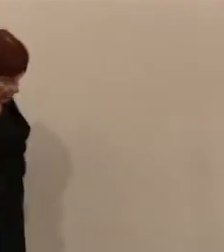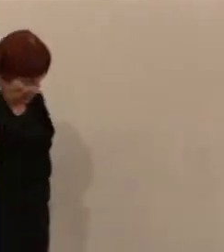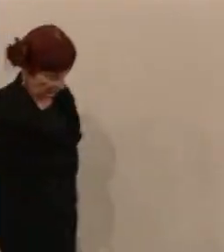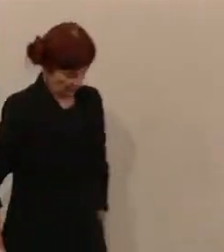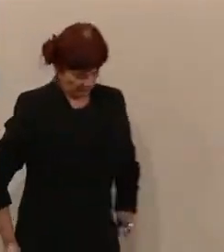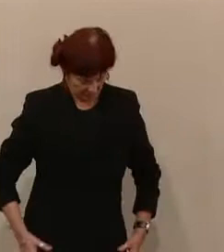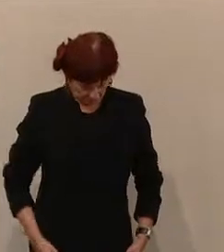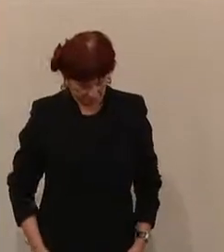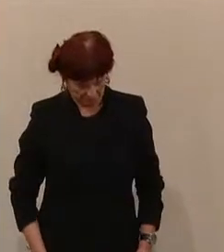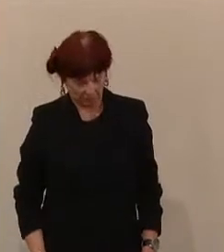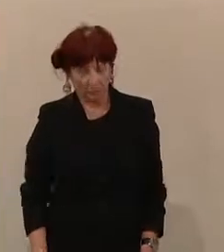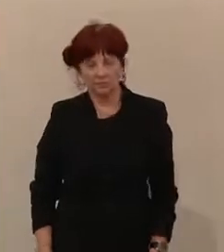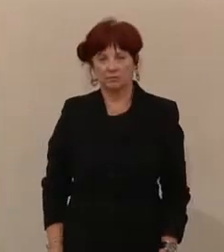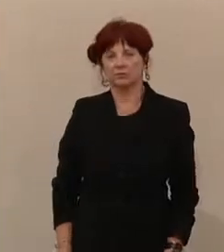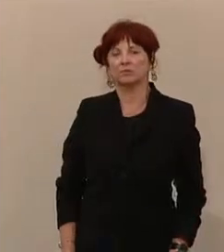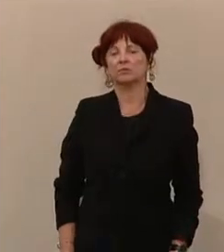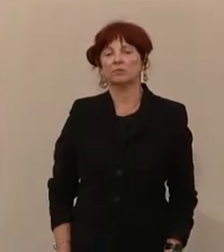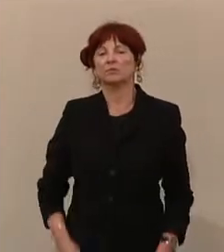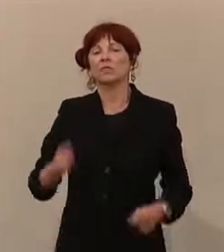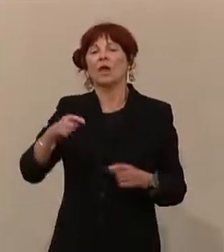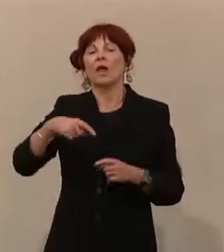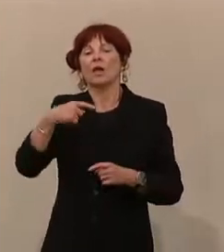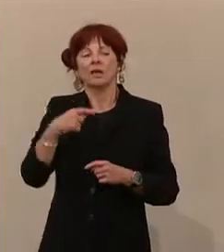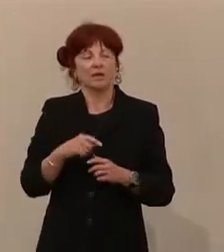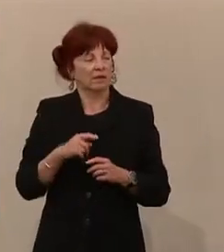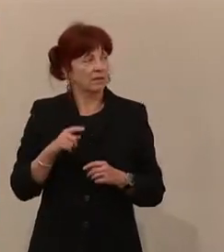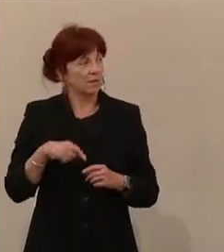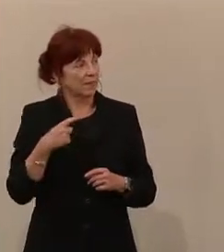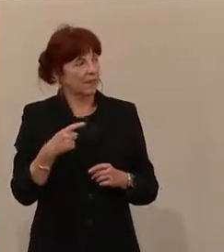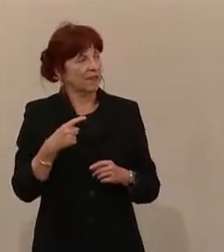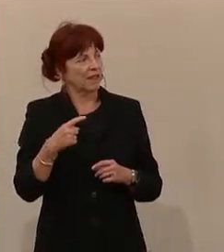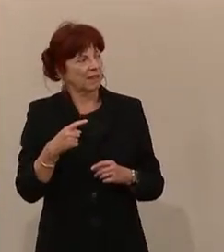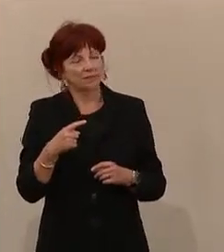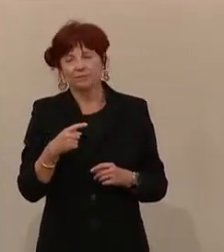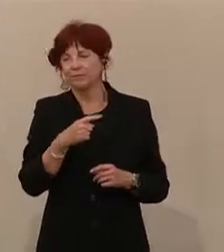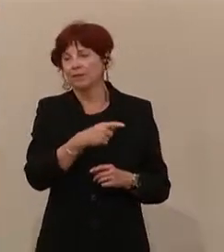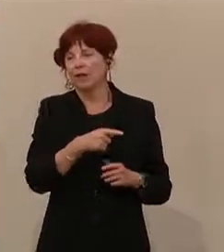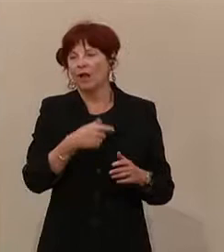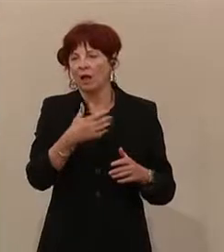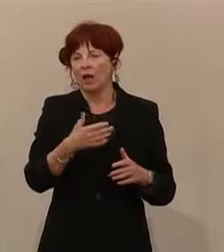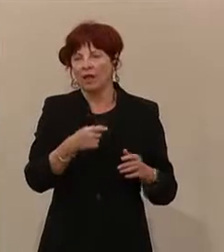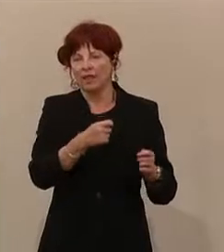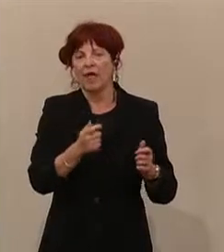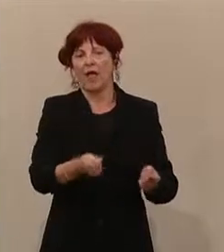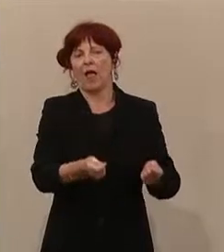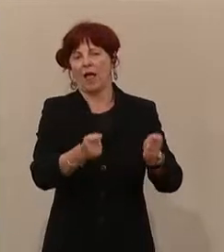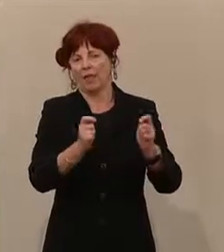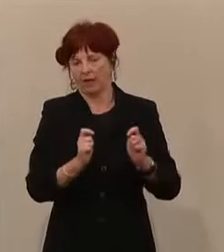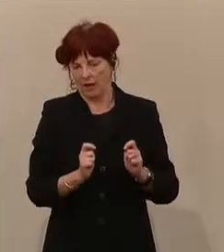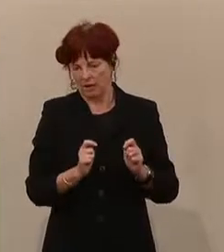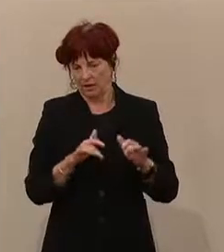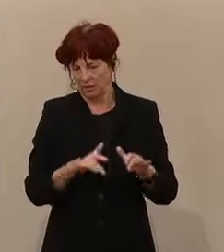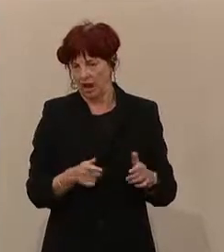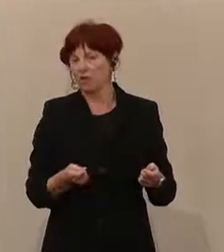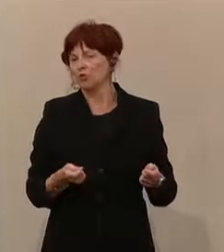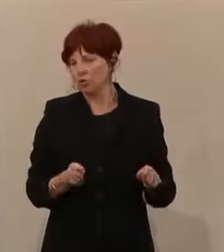Als Körberlgeld bezeichnet Peter Wittmann von der SPÖ zusätzliche finanzielle Mittel für Bundes- und Vizekanzler. Dies